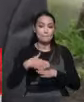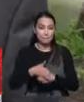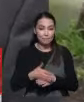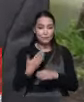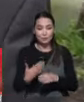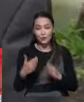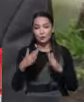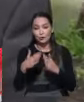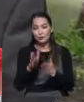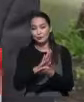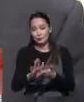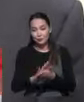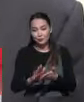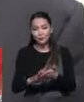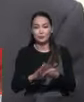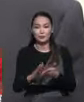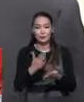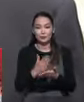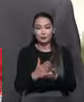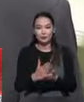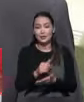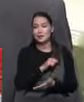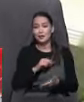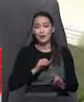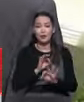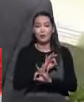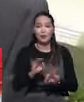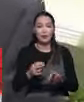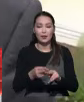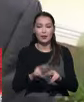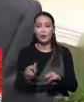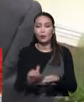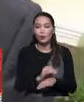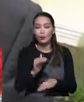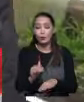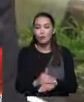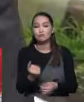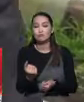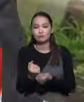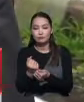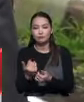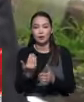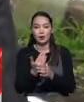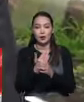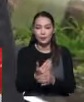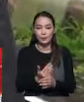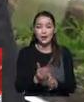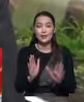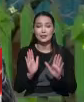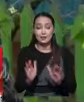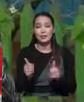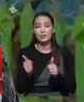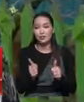үйімді тазартып беріп жатыр маңайын. Ең керемет нәрсе қайырым, қол үшін беру, тек қана жақсылық